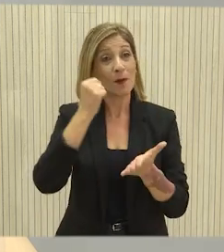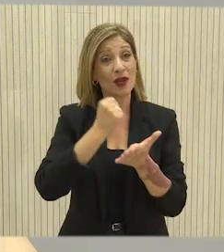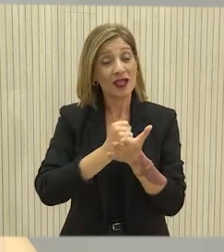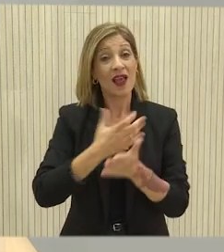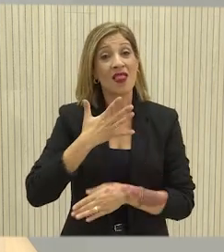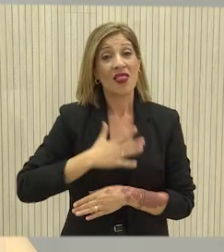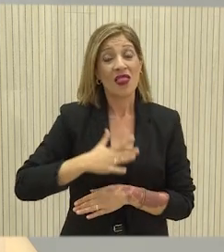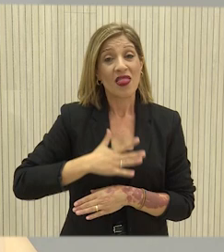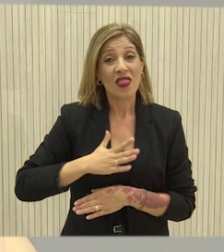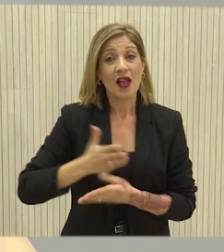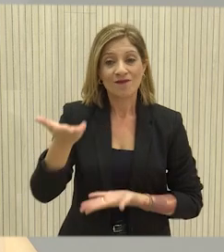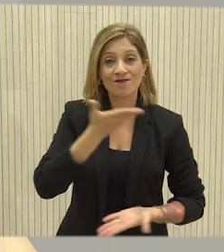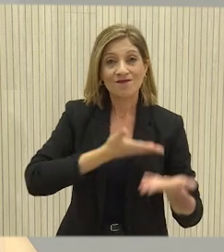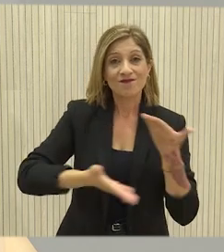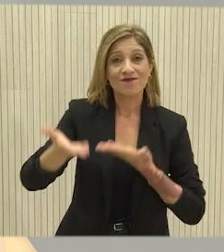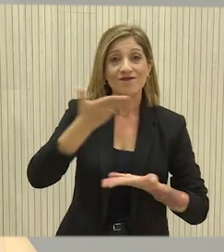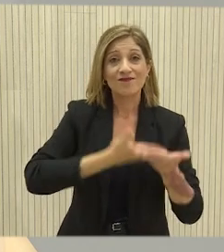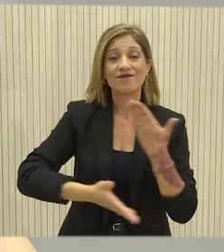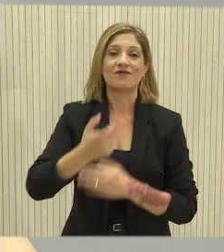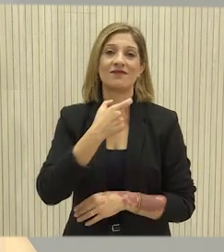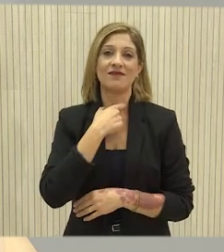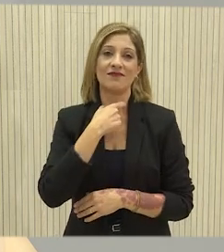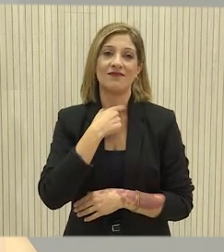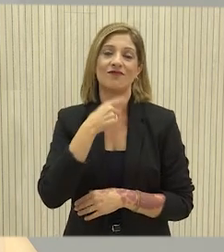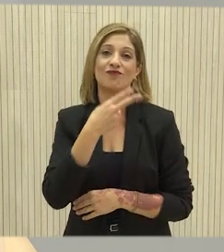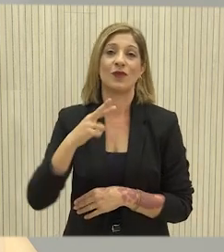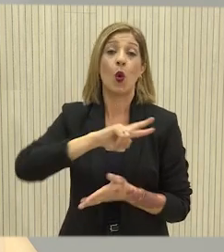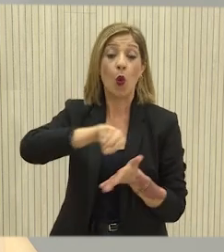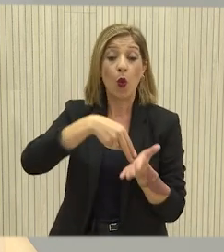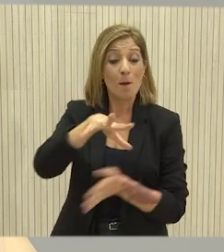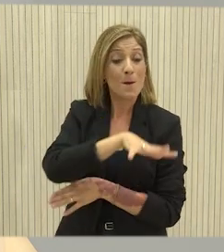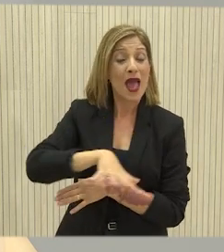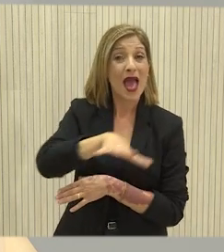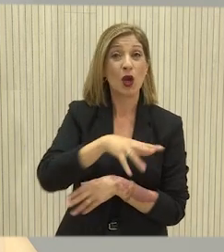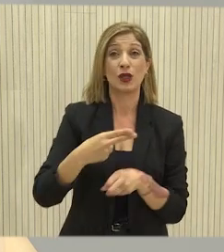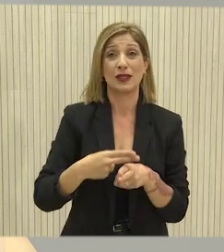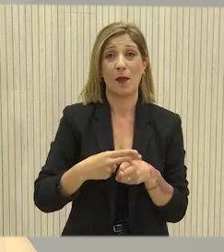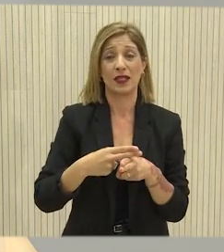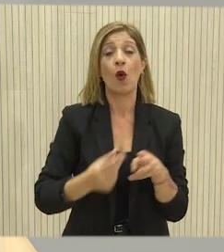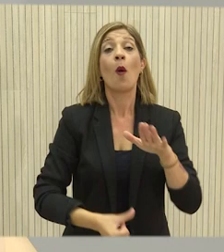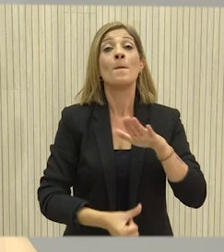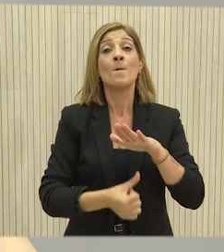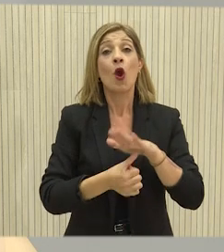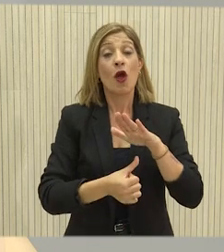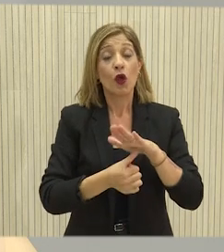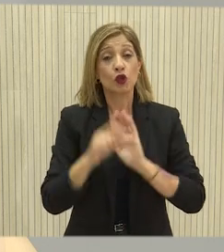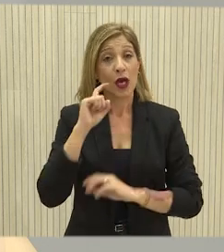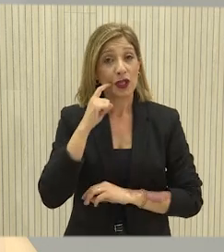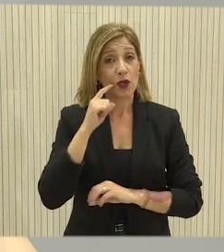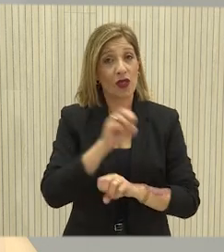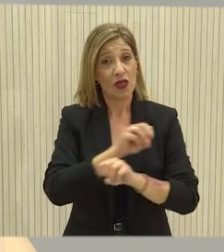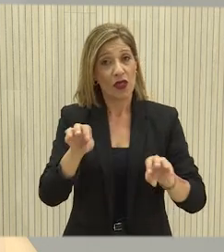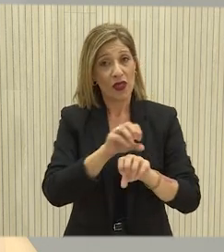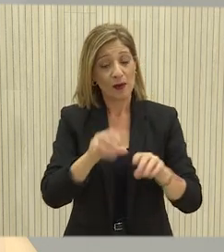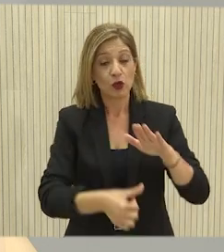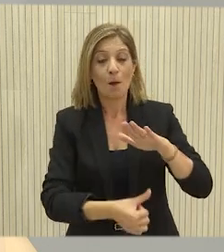επίδειξης ουσιαστικής αλληλεγγύης, αλλά και της ανάληψης ενεργότερου ρόλου στην περιοχή. Τέλος, ο πρόεδρος της Δημοκρατίας θα ενημερώσει